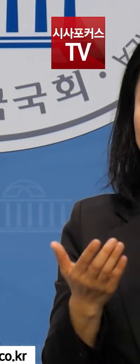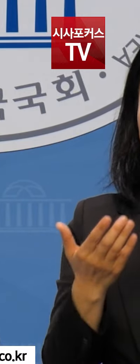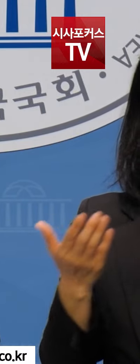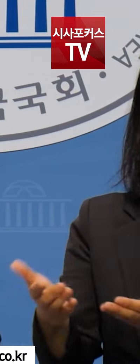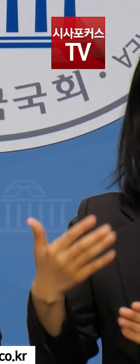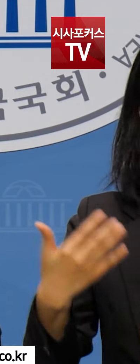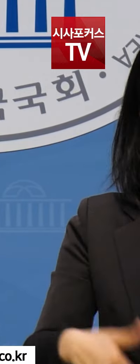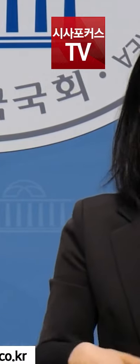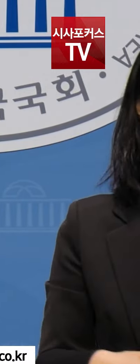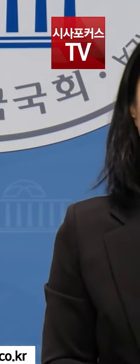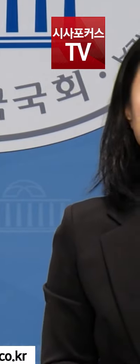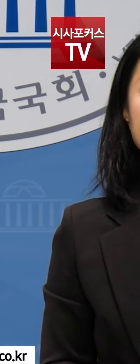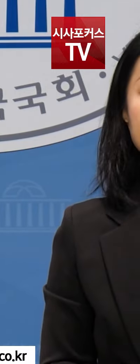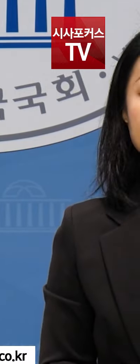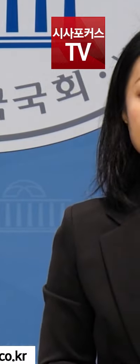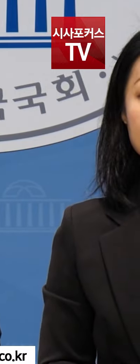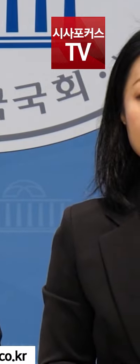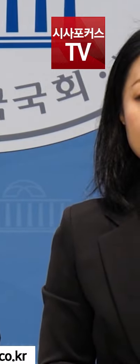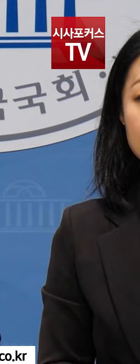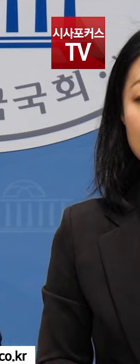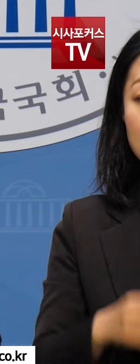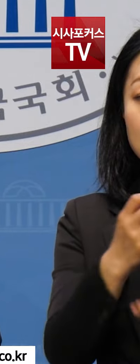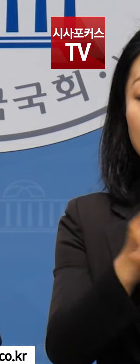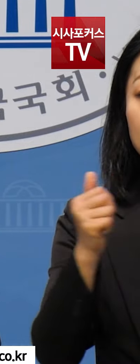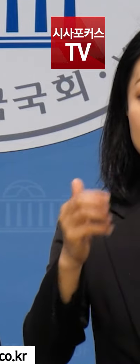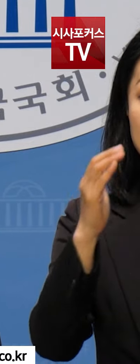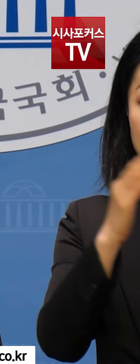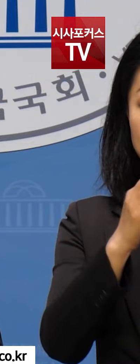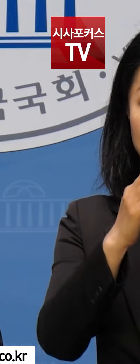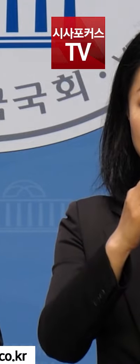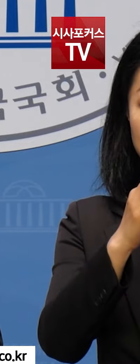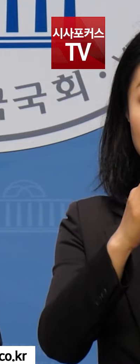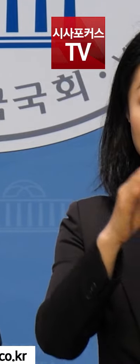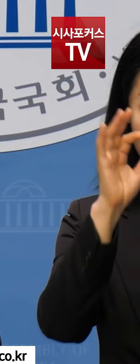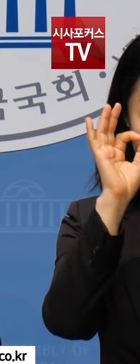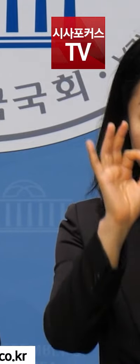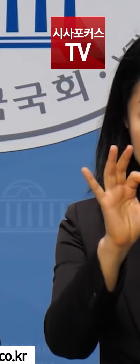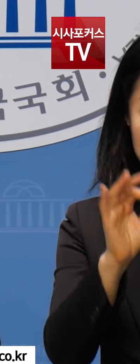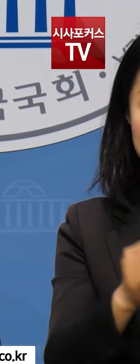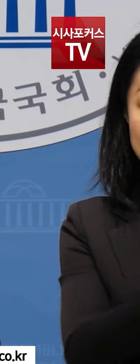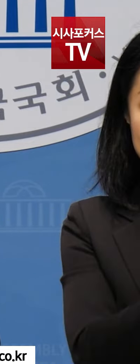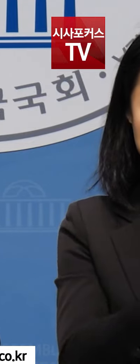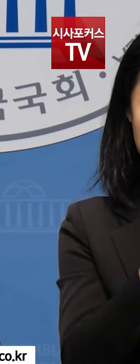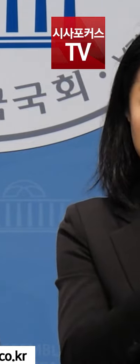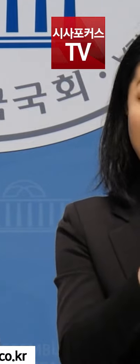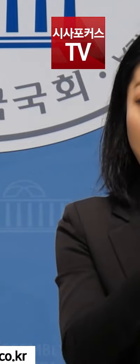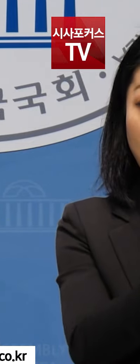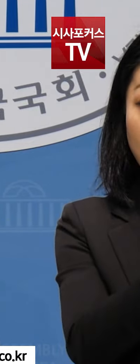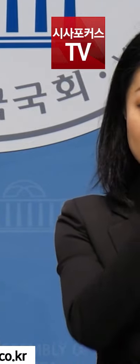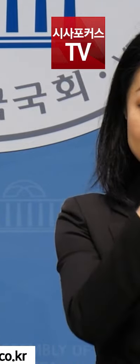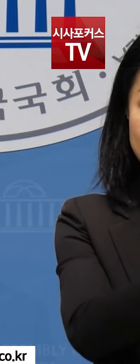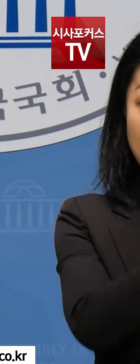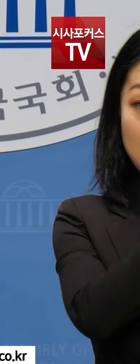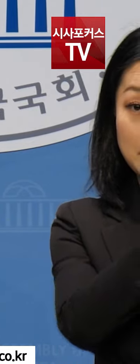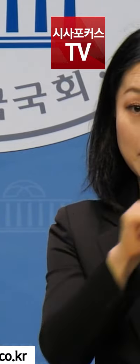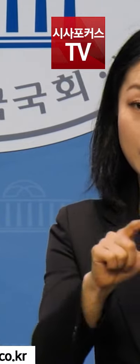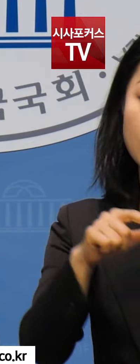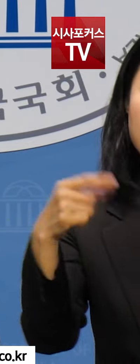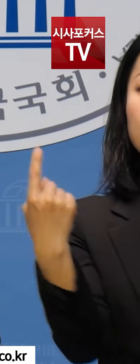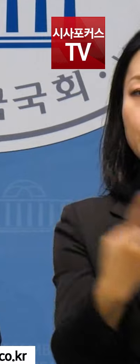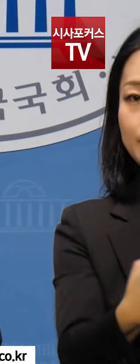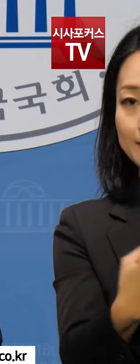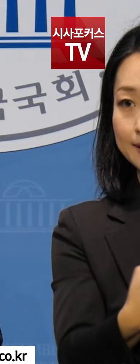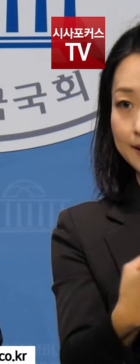있습니다. 단심 구조인 헌법재판소의 결정은 대법원 판결과 같은 최종심 성격이